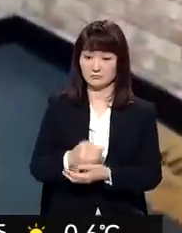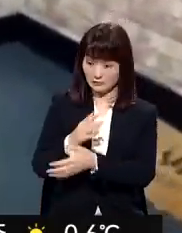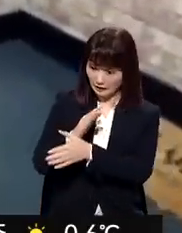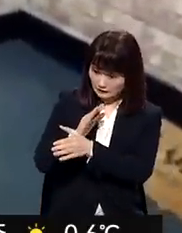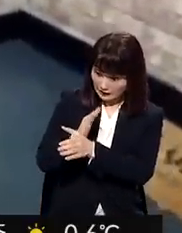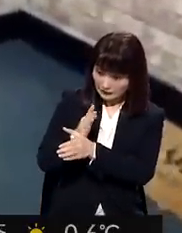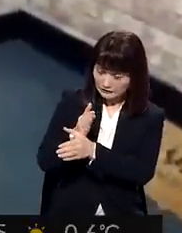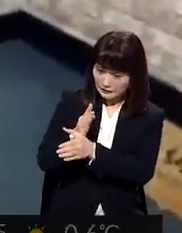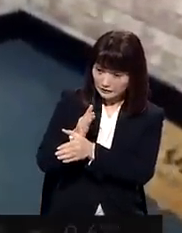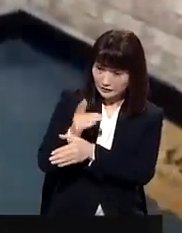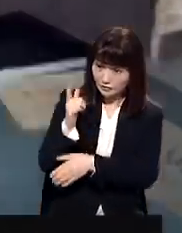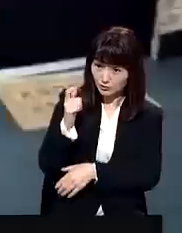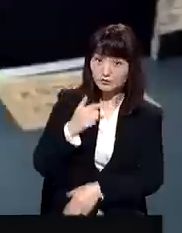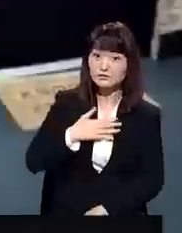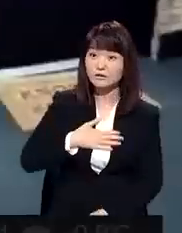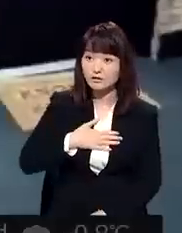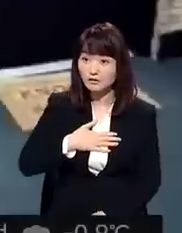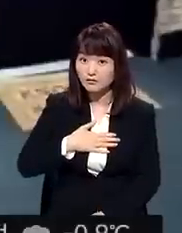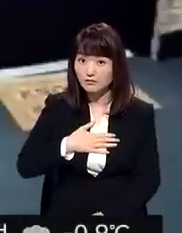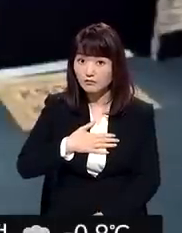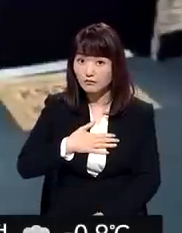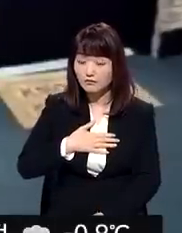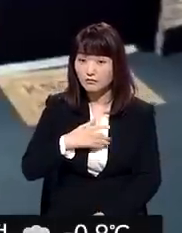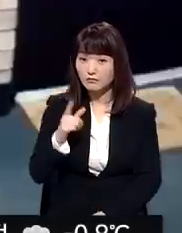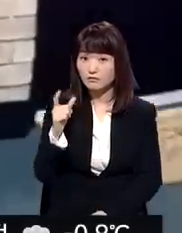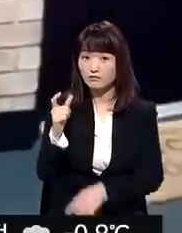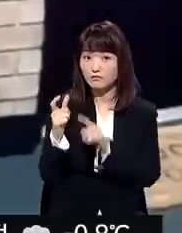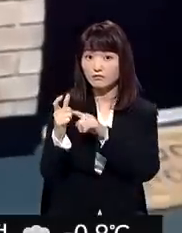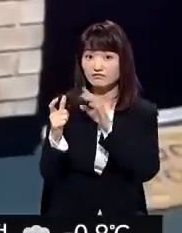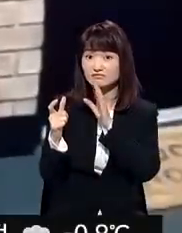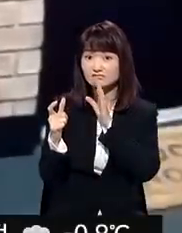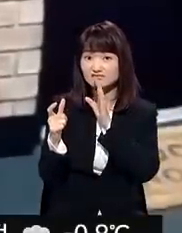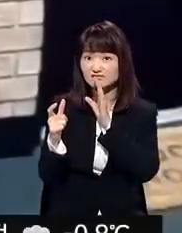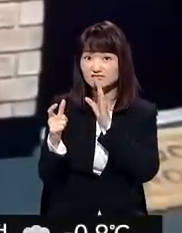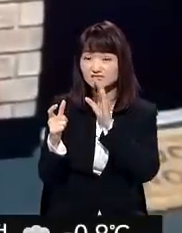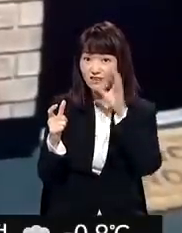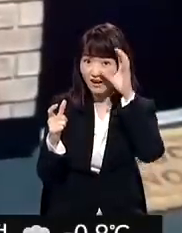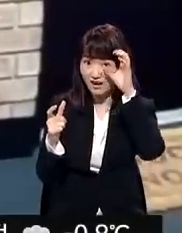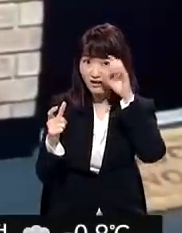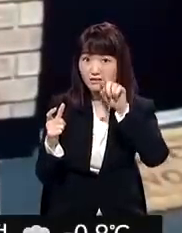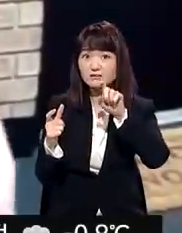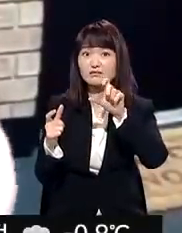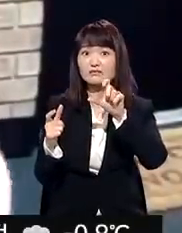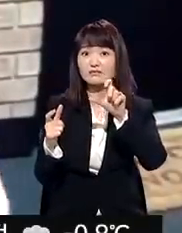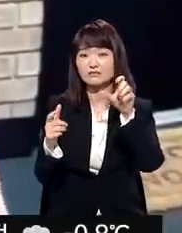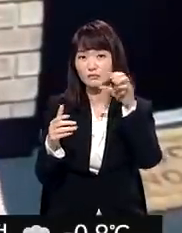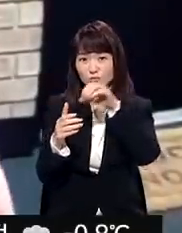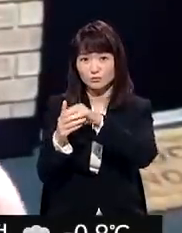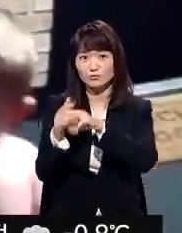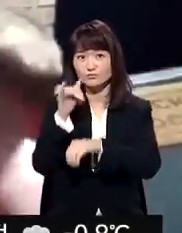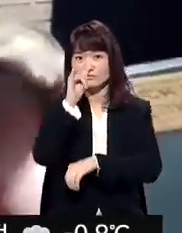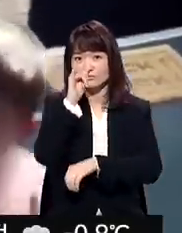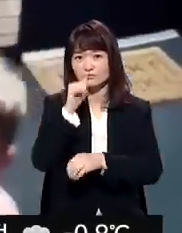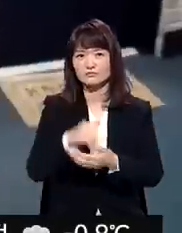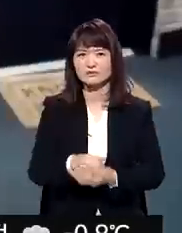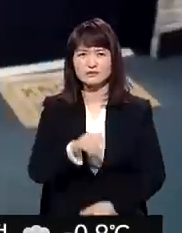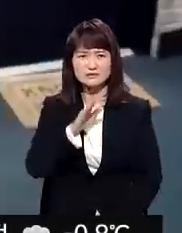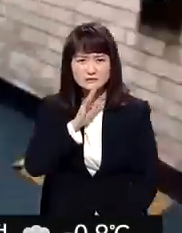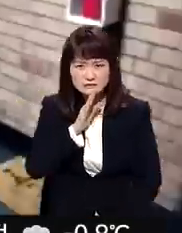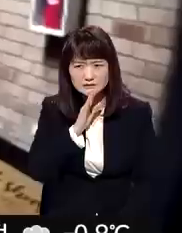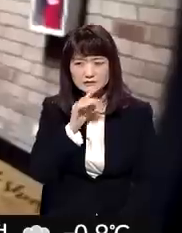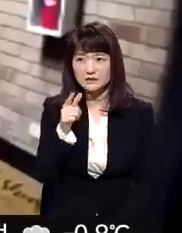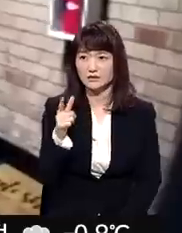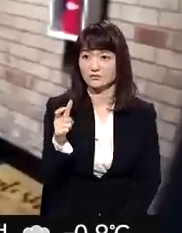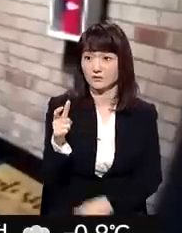장난감 총이라고 생각을 하셨을 텐데 아이가 들고 있는 이총 총알이 무려 15발이나 들어있던 실제